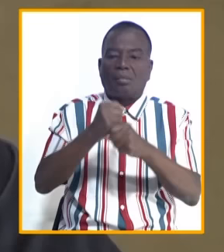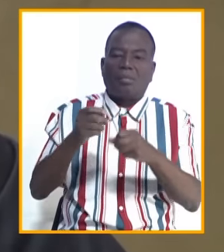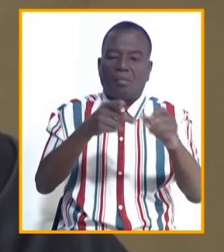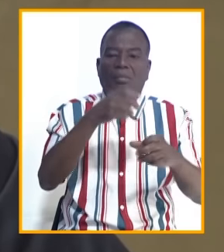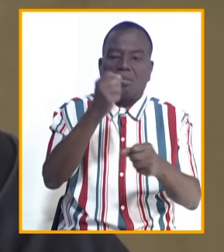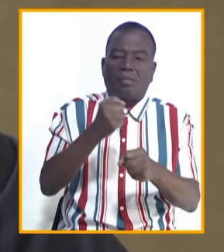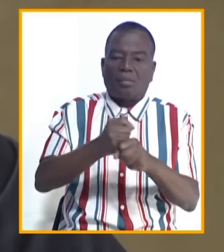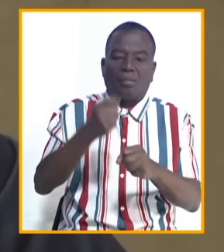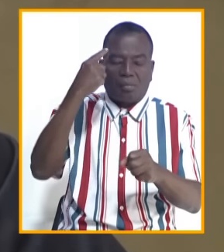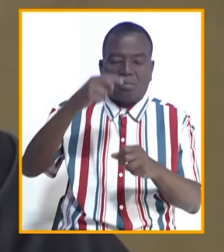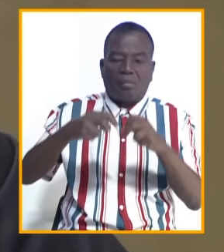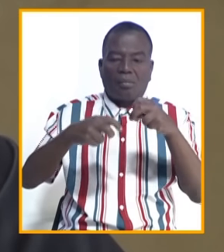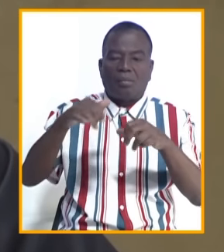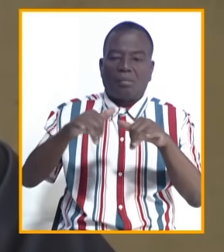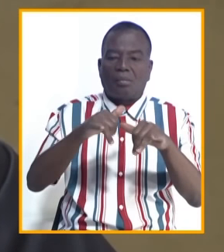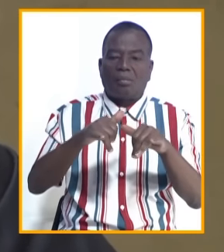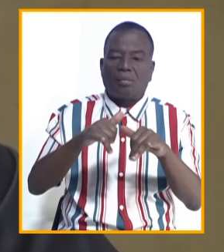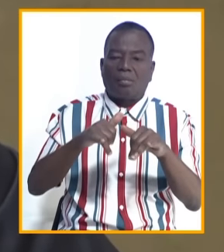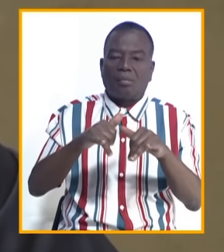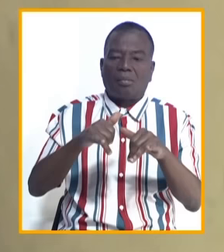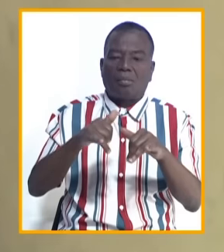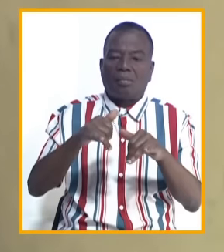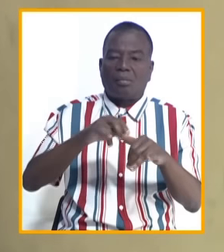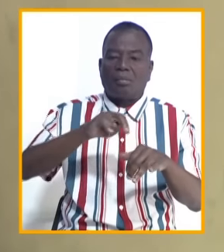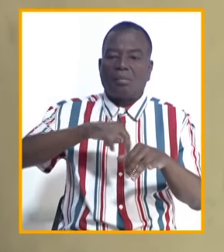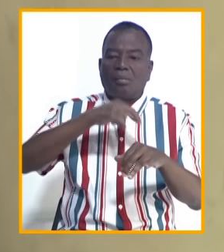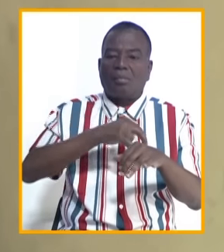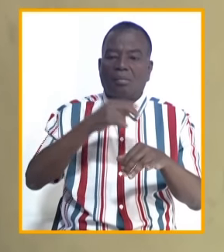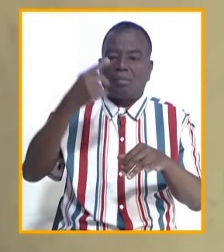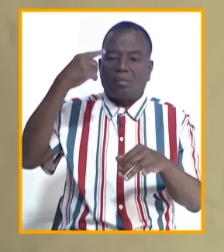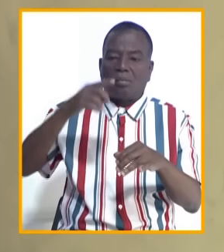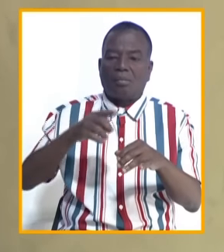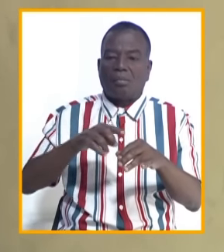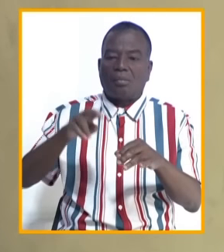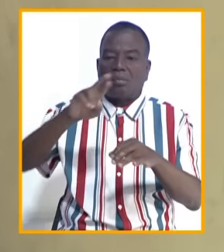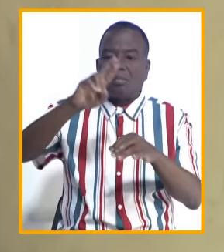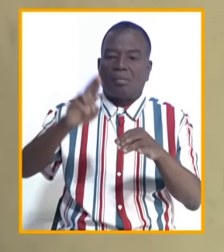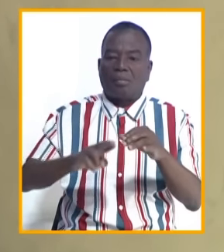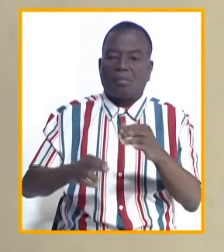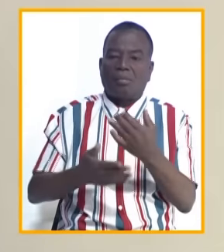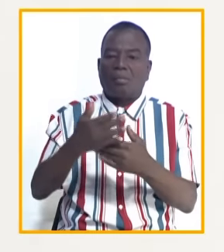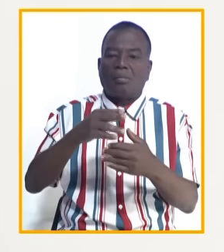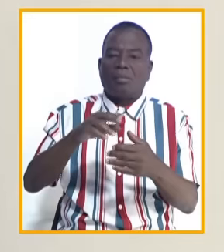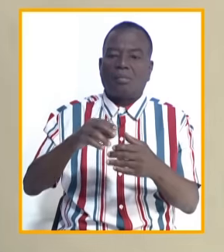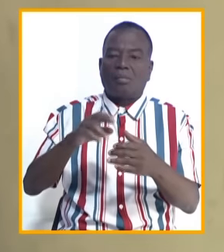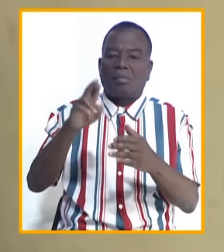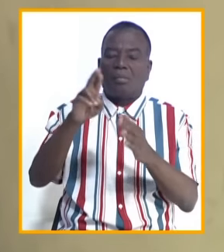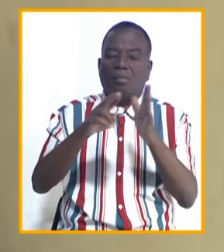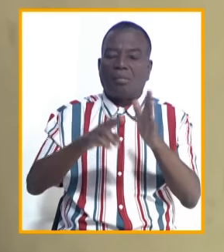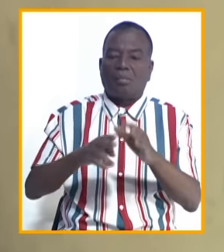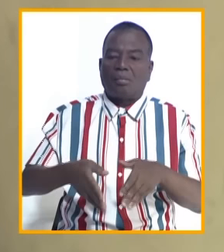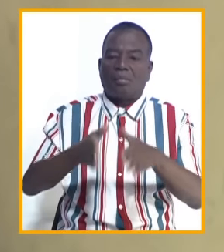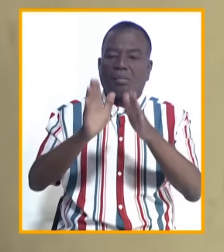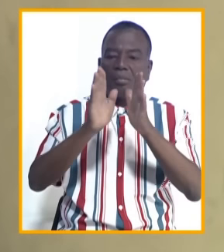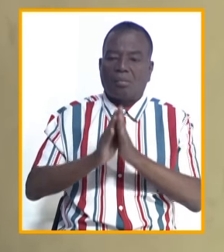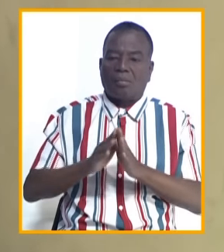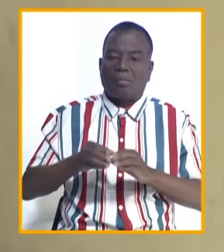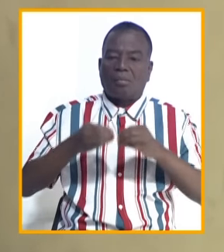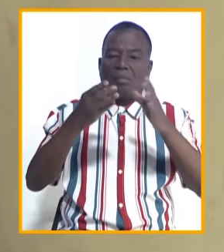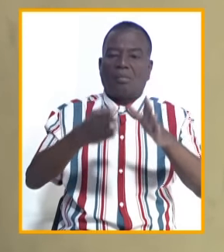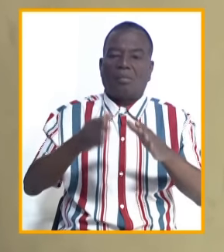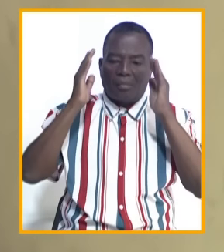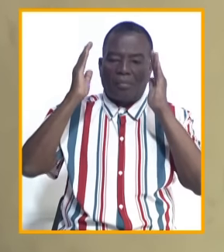l'efficacité, l'efficience et la transparence en appréciant le niveau d'atteinte des résultats par rapport aux objectifs définis. Je vous exhorte ainsi à accorder